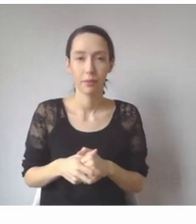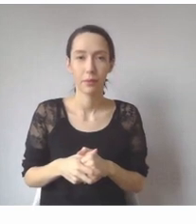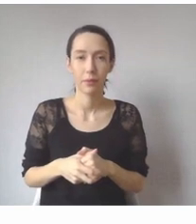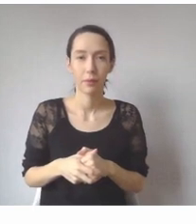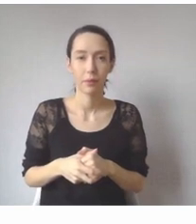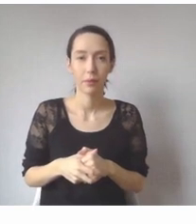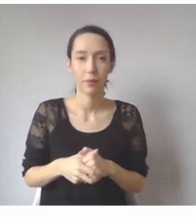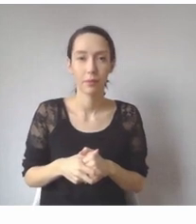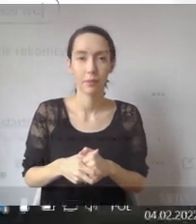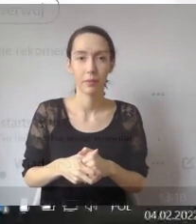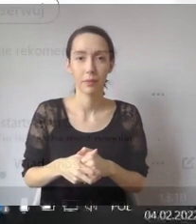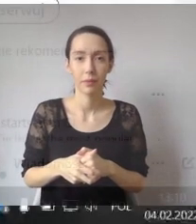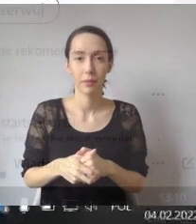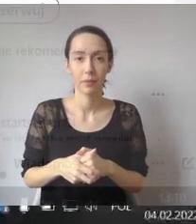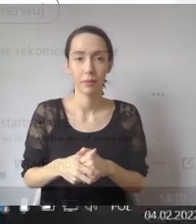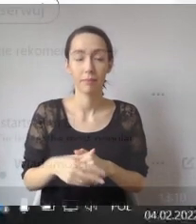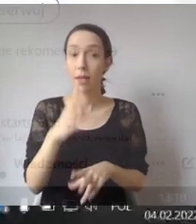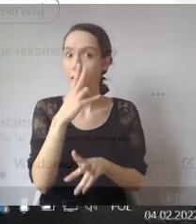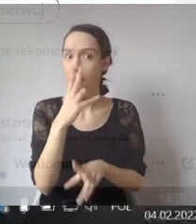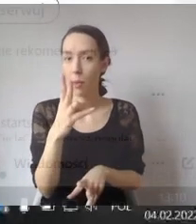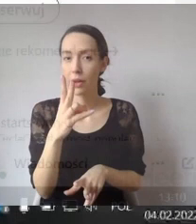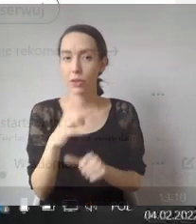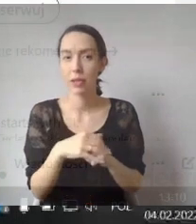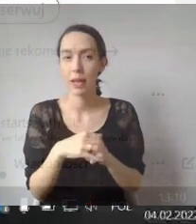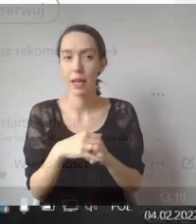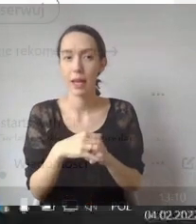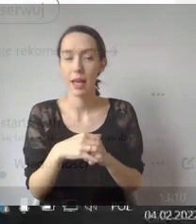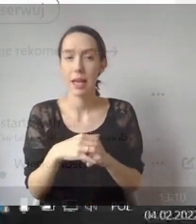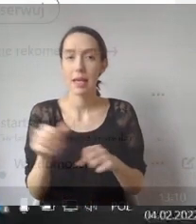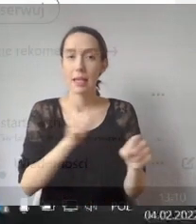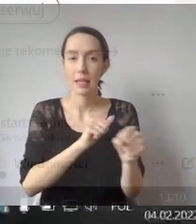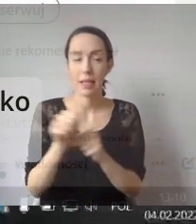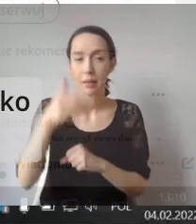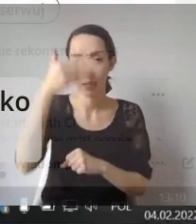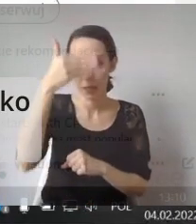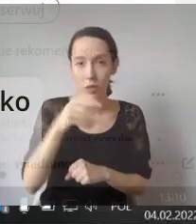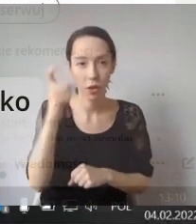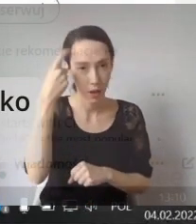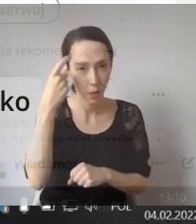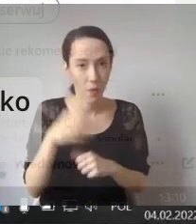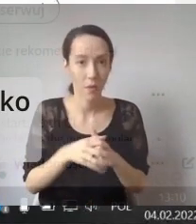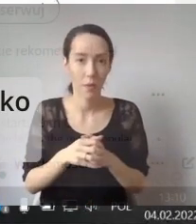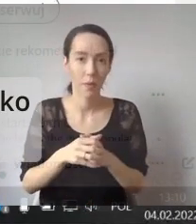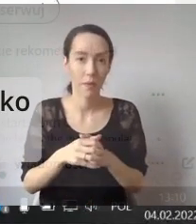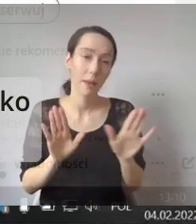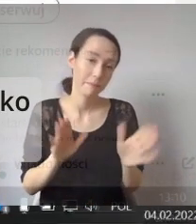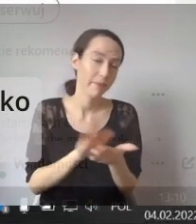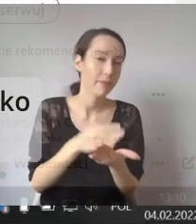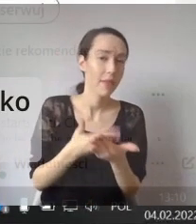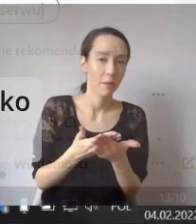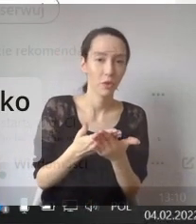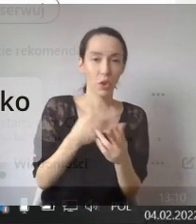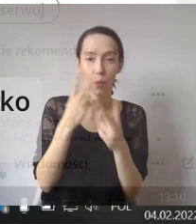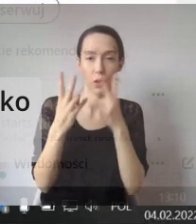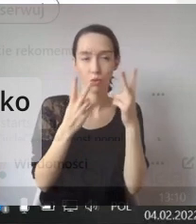No i zobaczcie, już jesteśmy tutaj na stronie głównej. I załóżmy, tak hipotetycznie, że